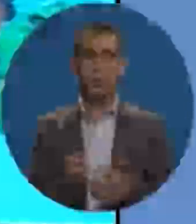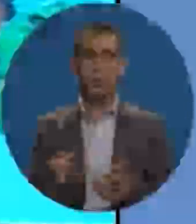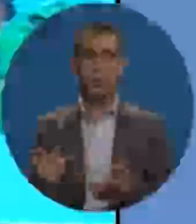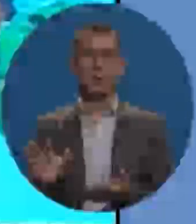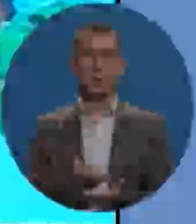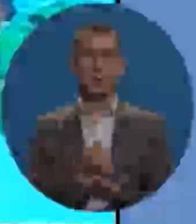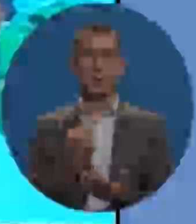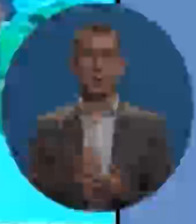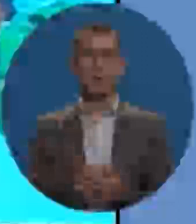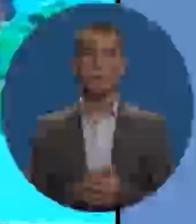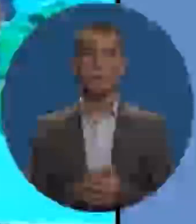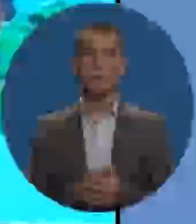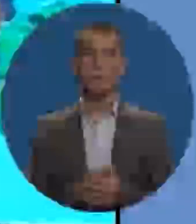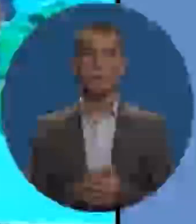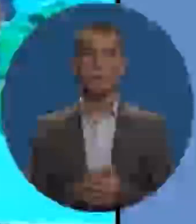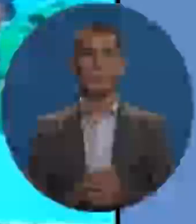Ұсыны табамыз.